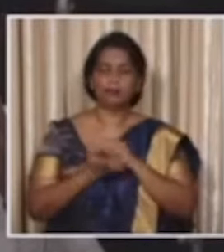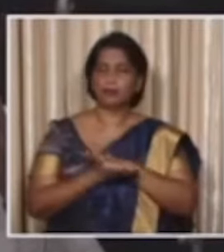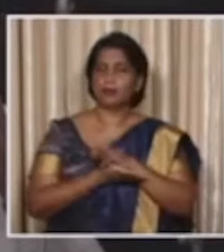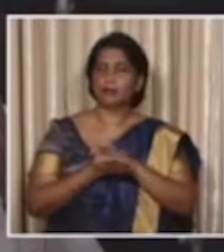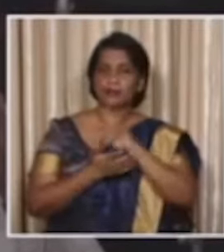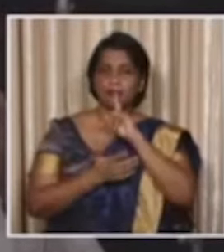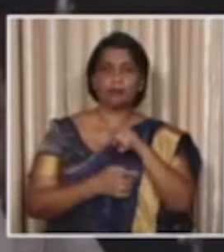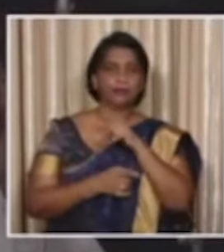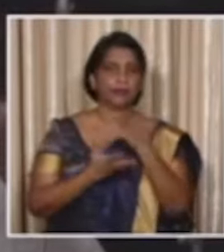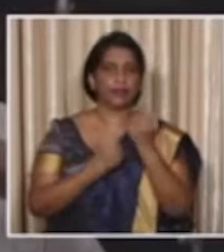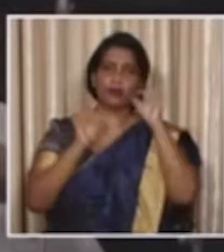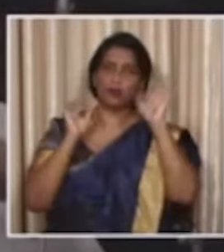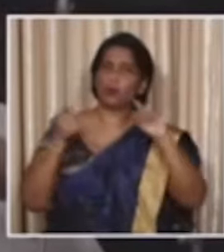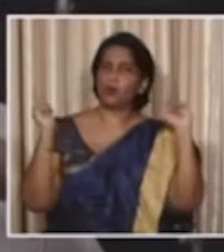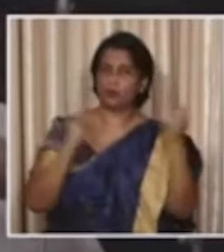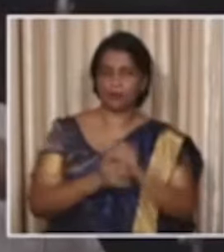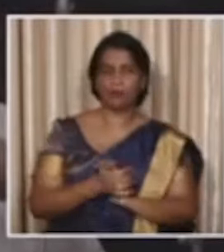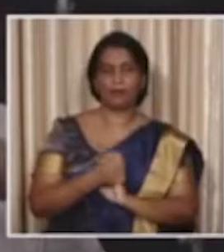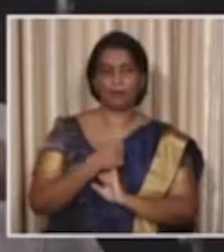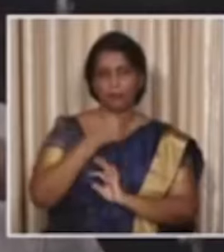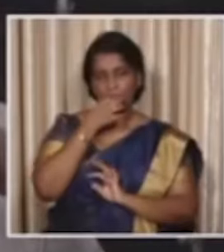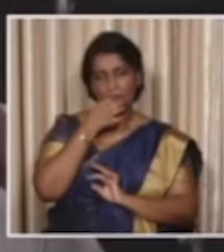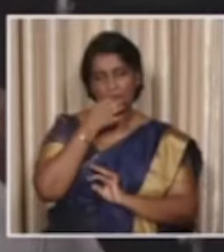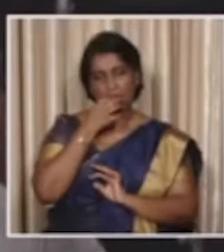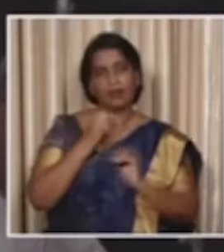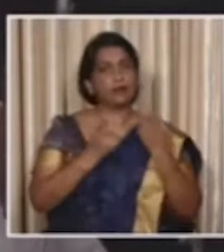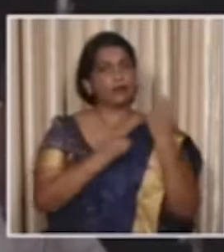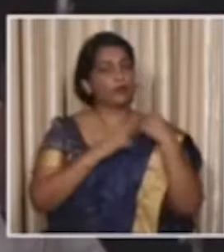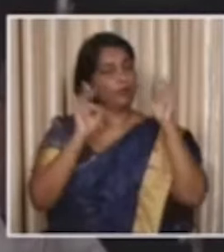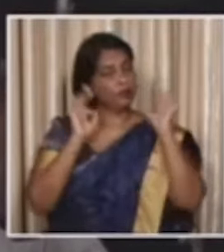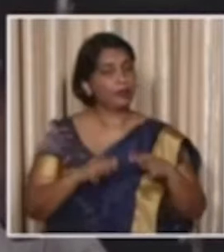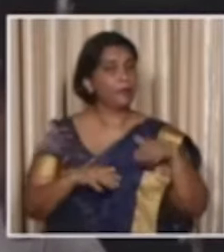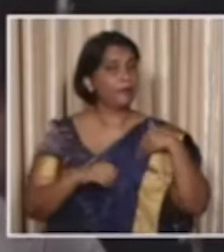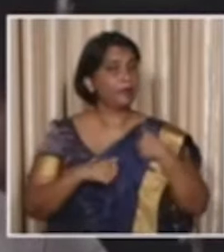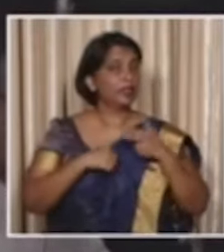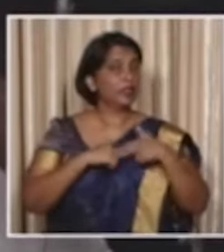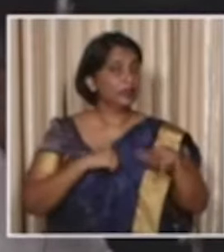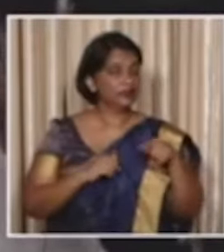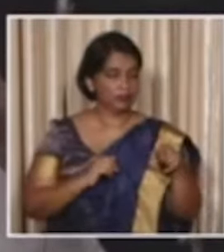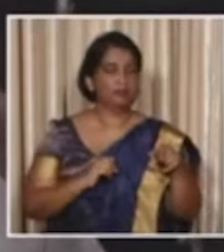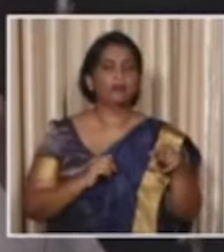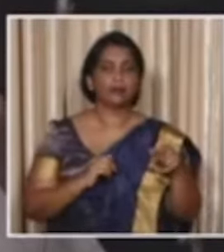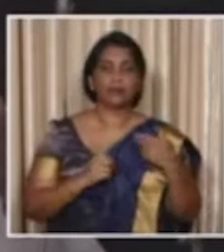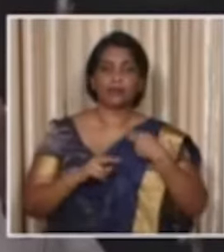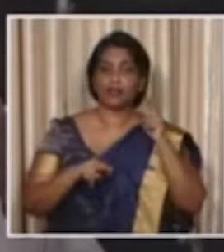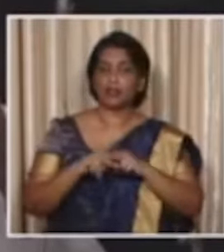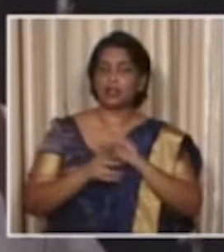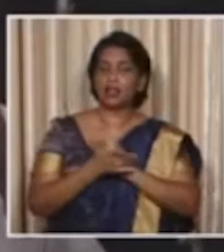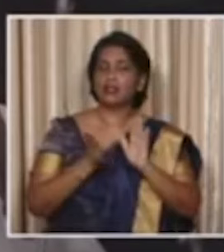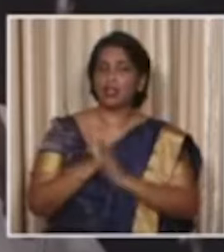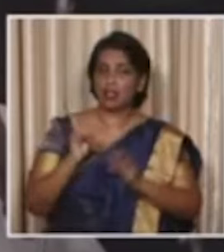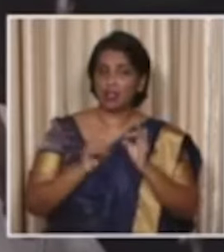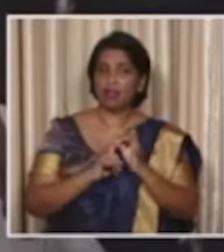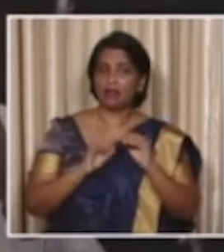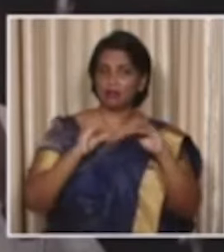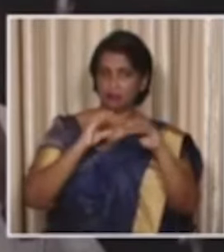කරාම එතුමාල්ලා එක බාර ගන්න දෝ පැනලා ගියා. ඒකේ බාර නොගැනීමේ ප්‍රධාන හේතුව මගේ මිත්‍ර හර්ෂ මන්ත්‍රීතුමා ටෙක්ස්